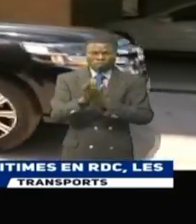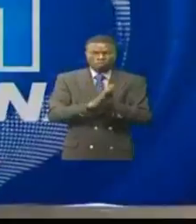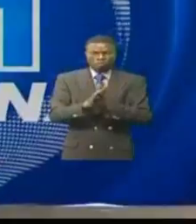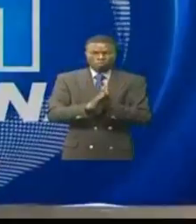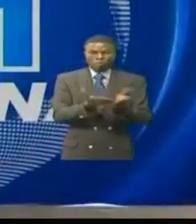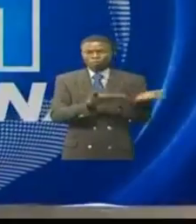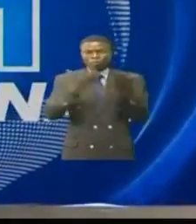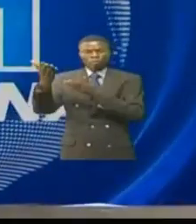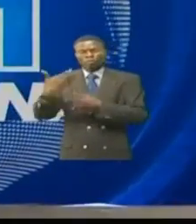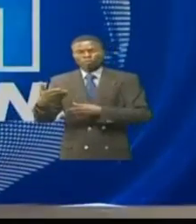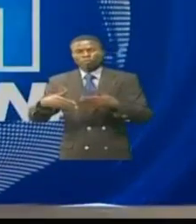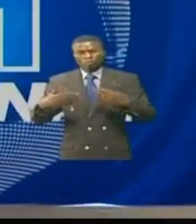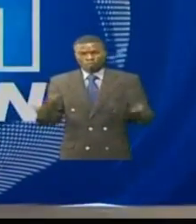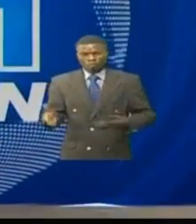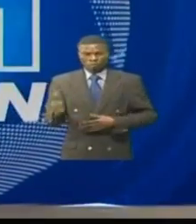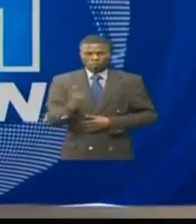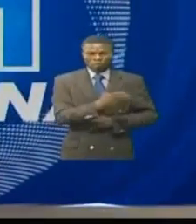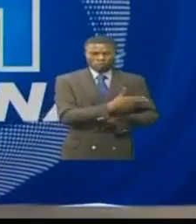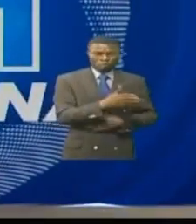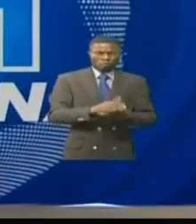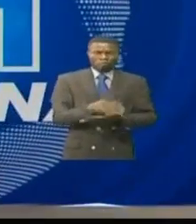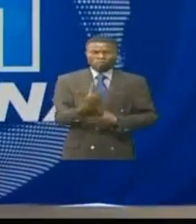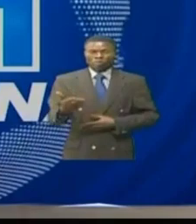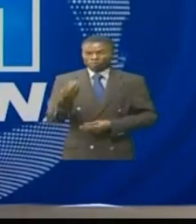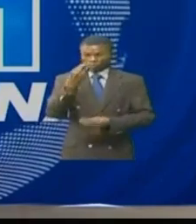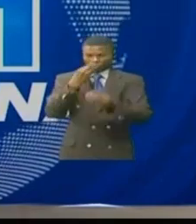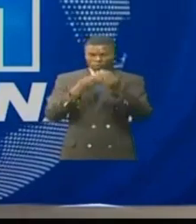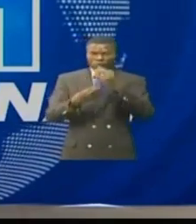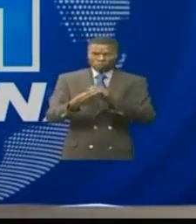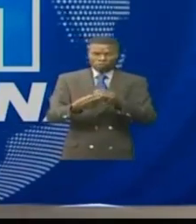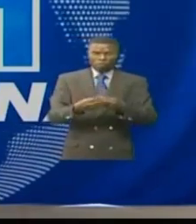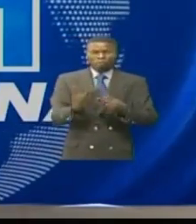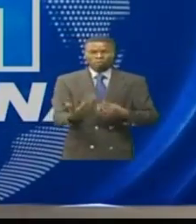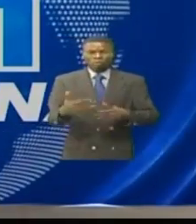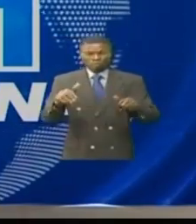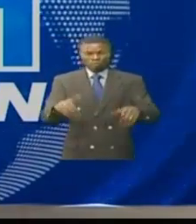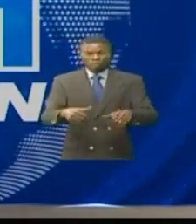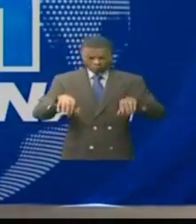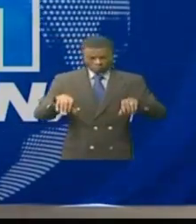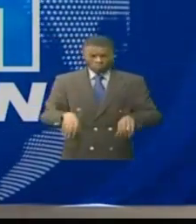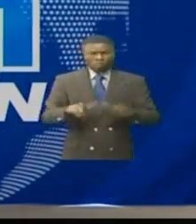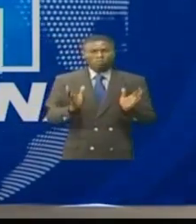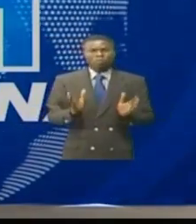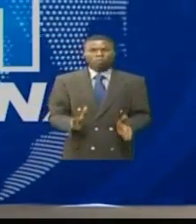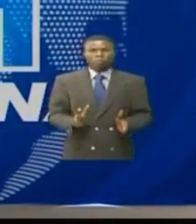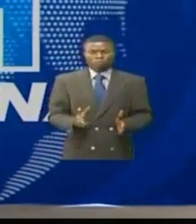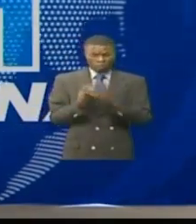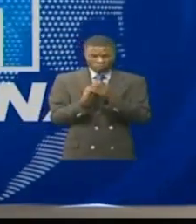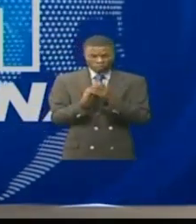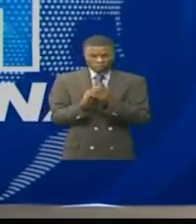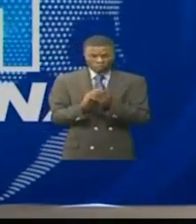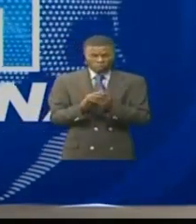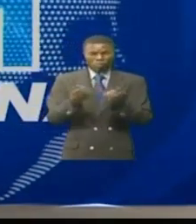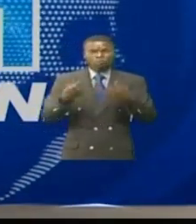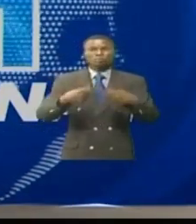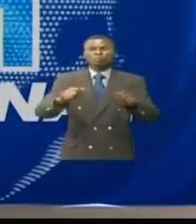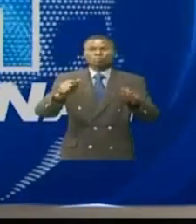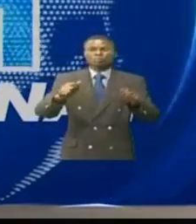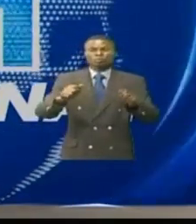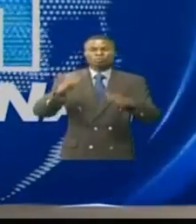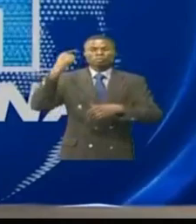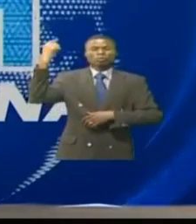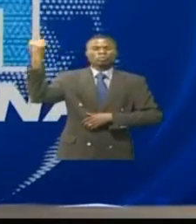aérien. Et puis, les produits alimentaires et artisanaux d'origine congolaise seront bientôt mis sur le marché